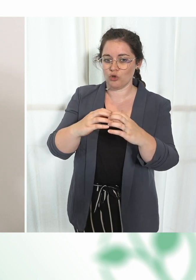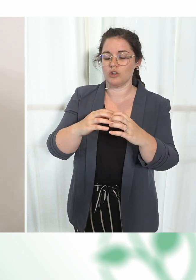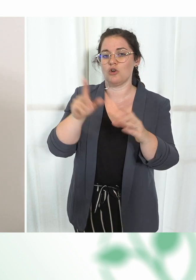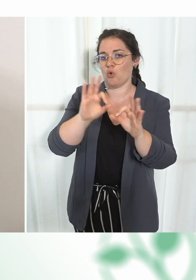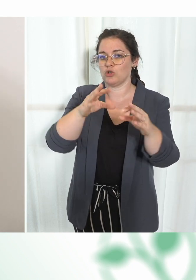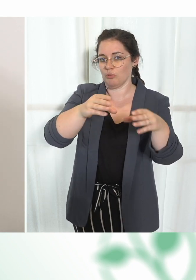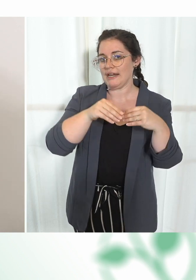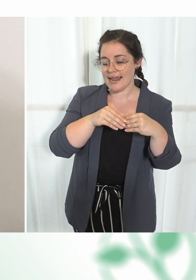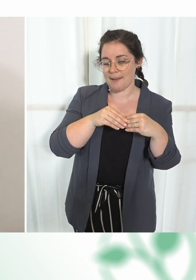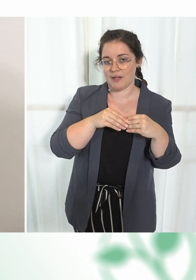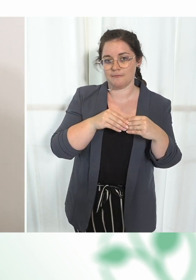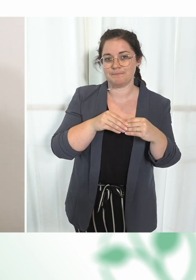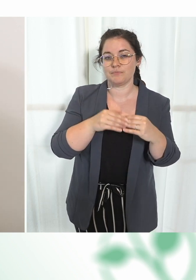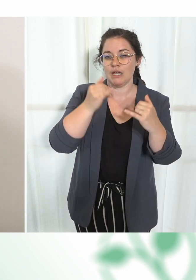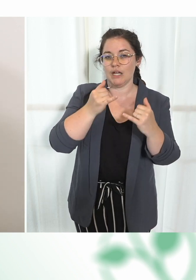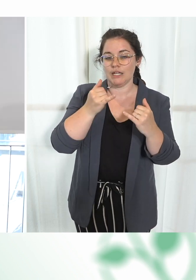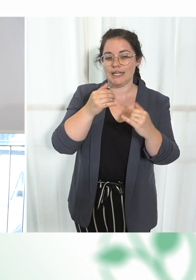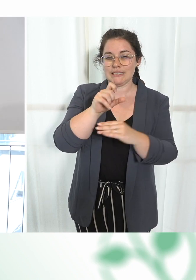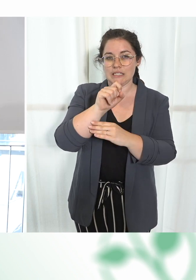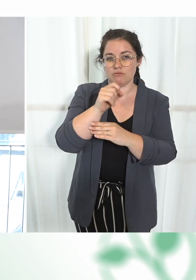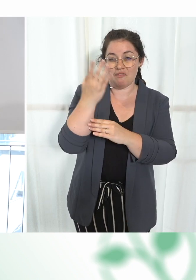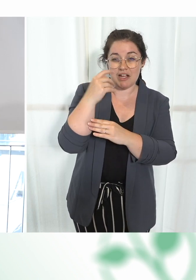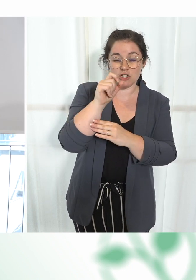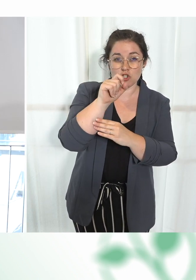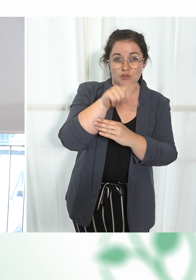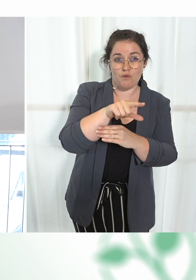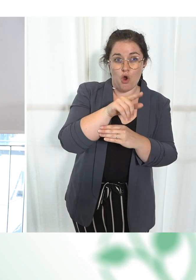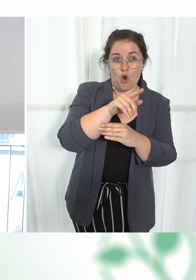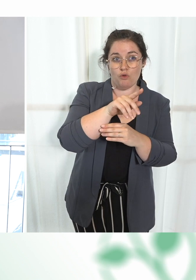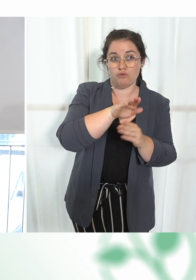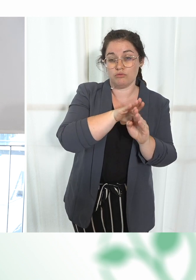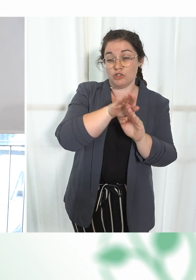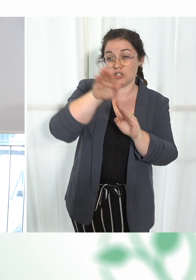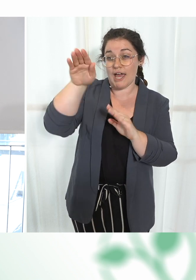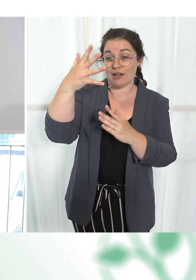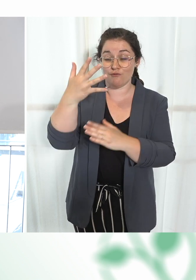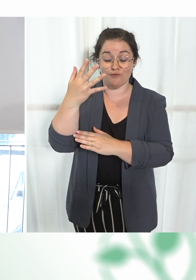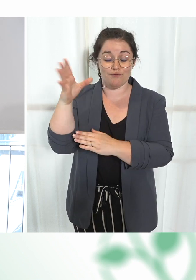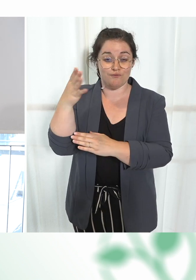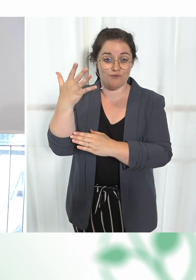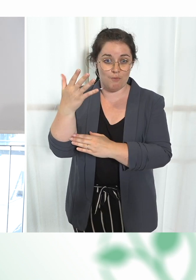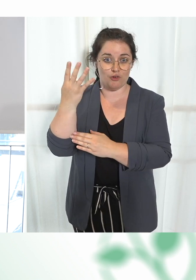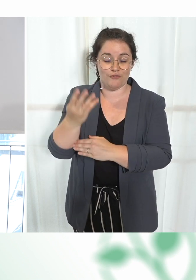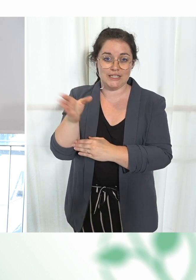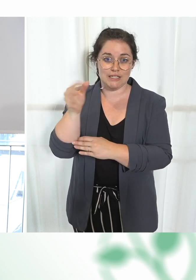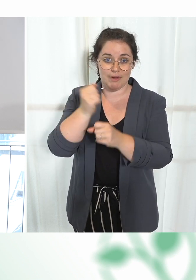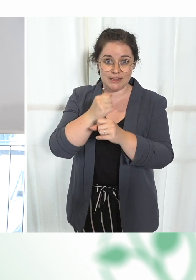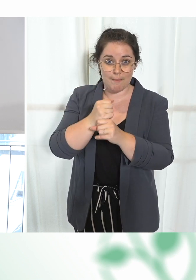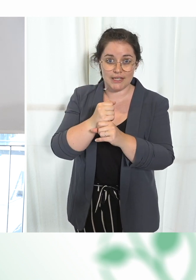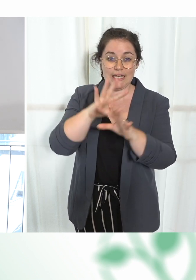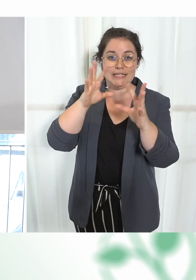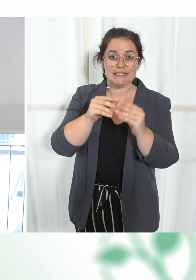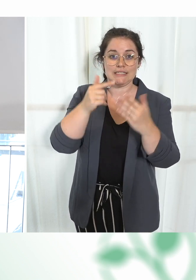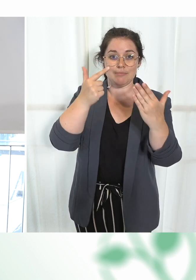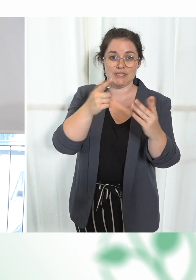übernehme. Wir sind mittlerweile von 12 Mitarbeitern auf 45 Mitarbeitern gestiegen. Wie gesagt, 7 Standorte und beschäftigen